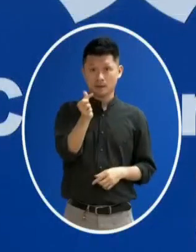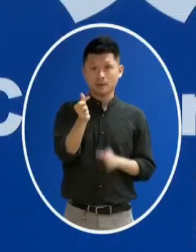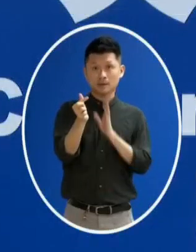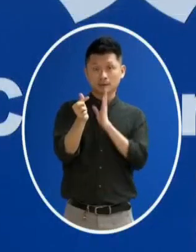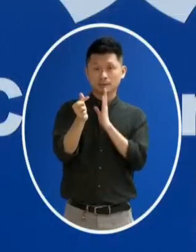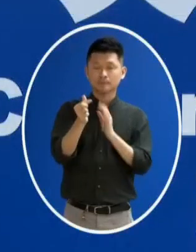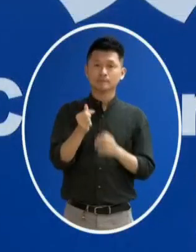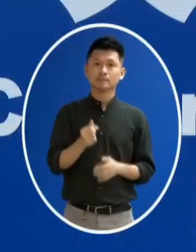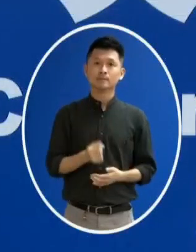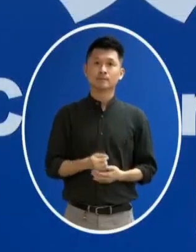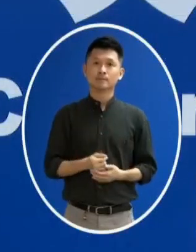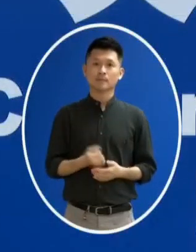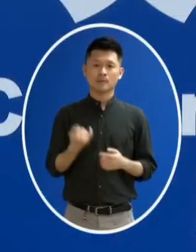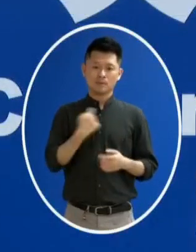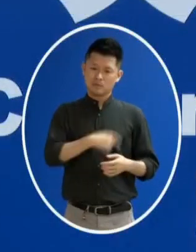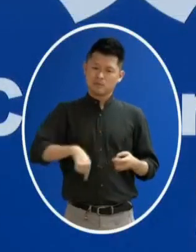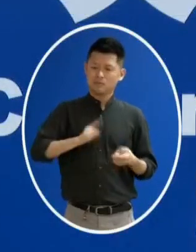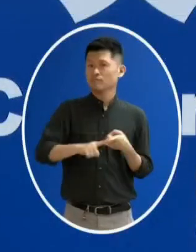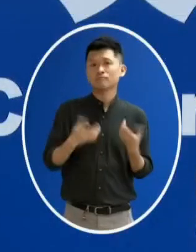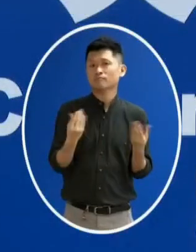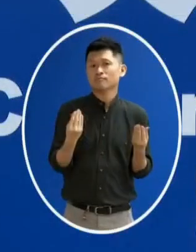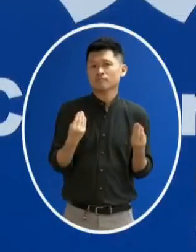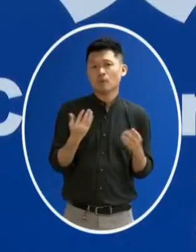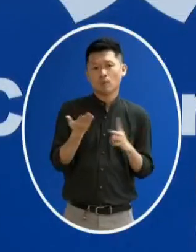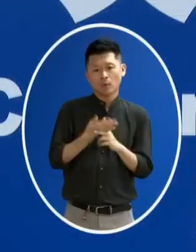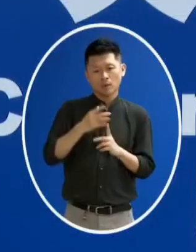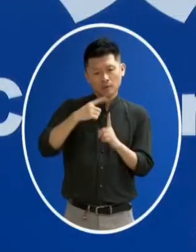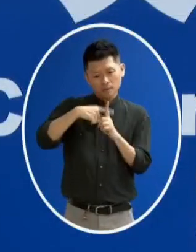小组副召集人徐大成也说，院方呢